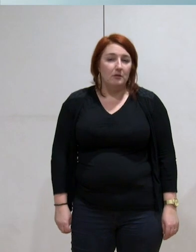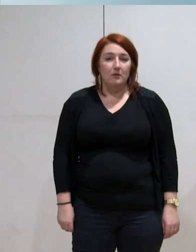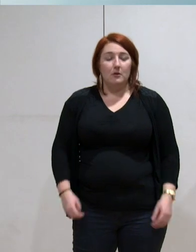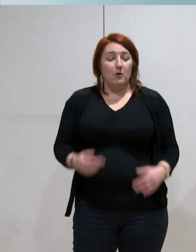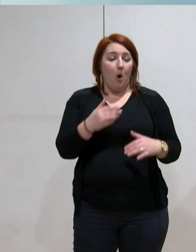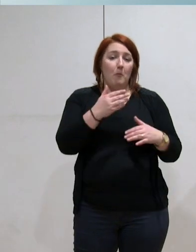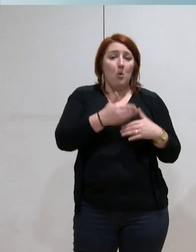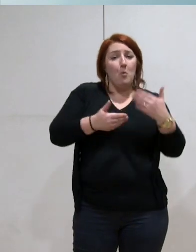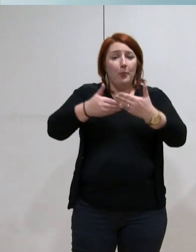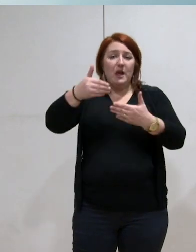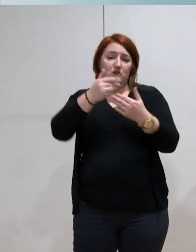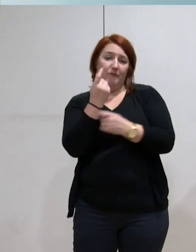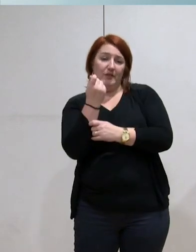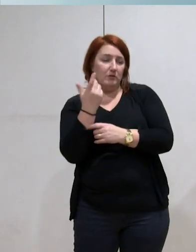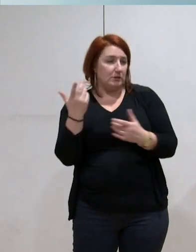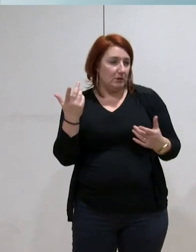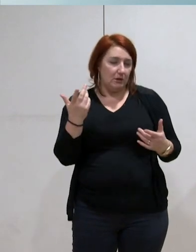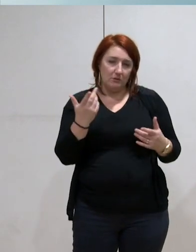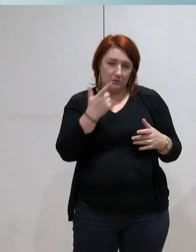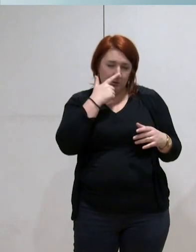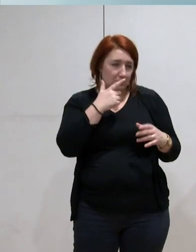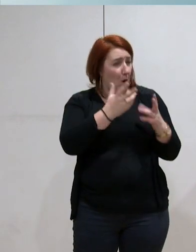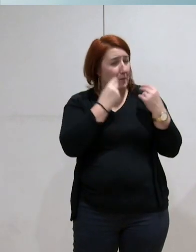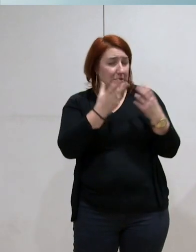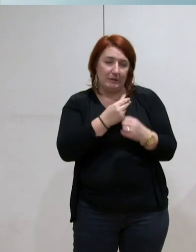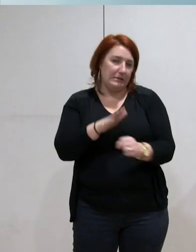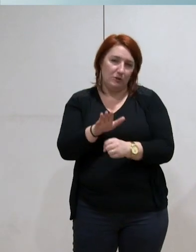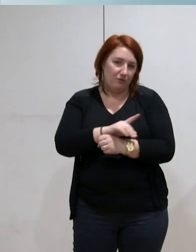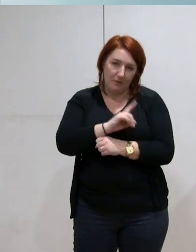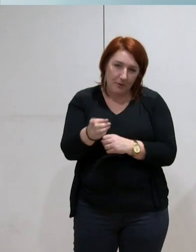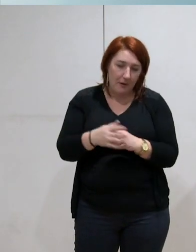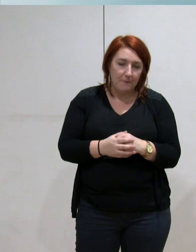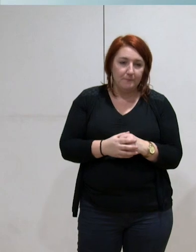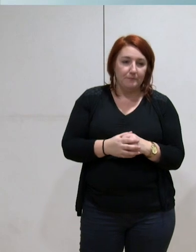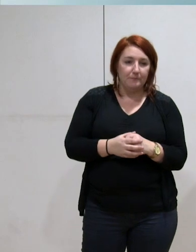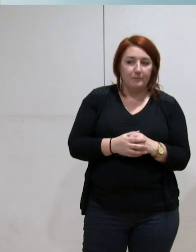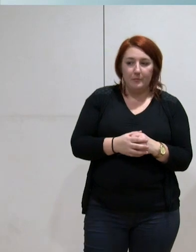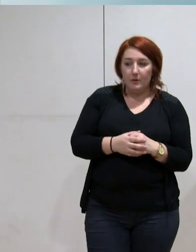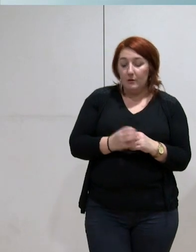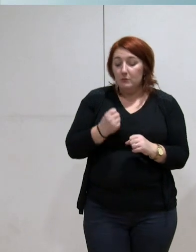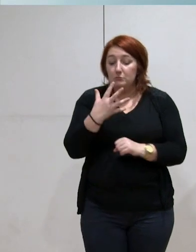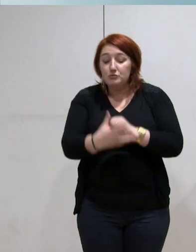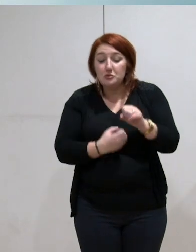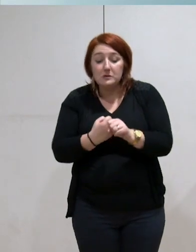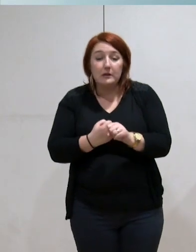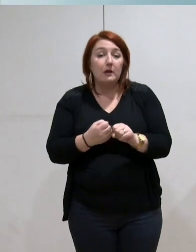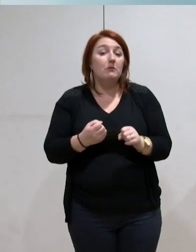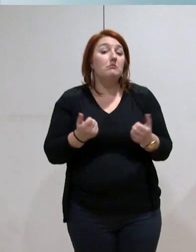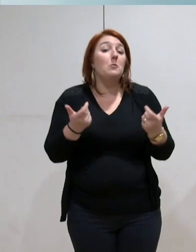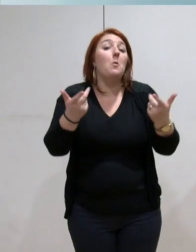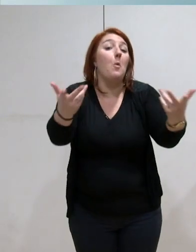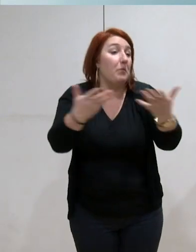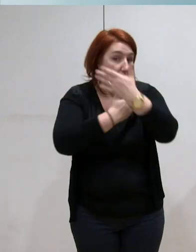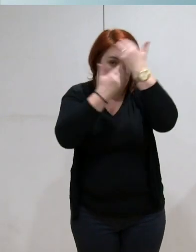montage financier qui ferait que au bout d'un certain nombre d'années on ne sait pas combien la ville